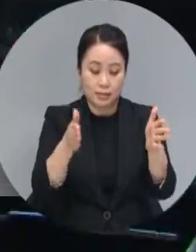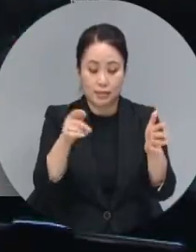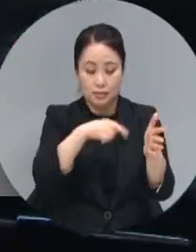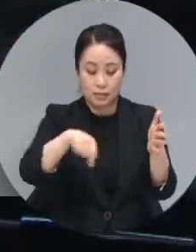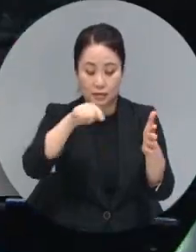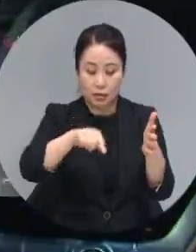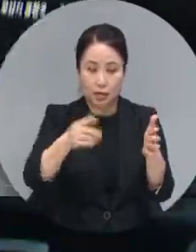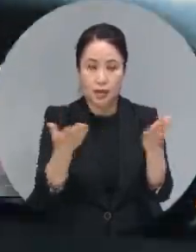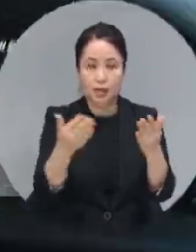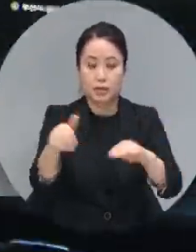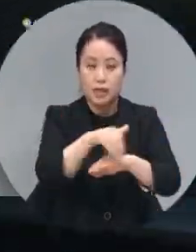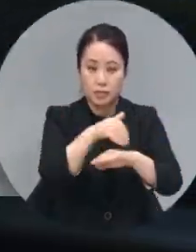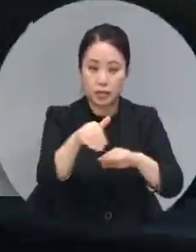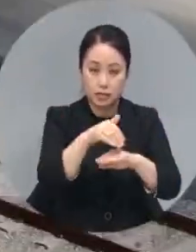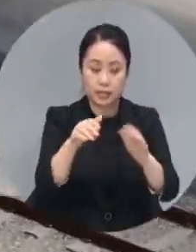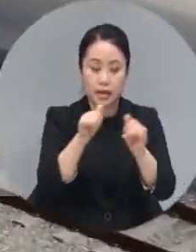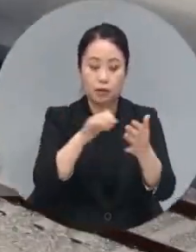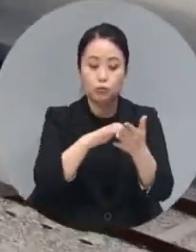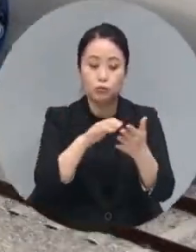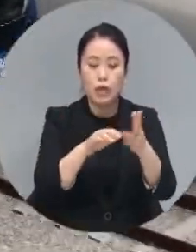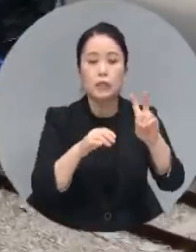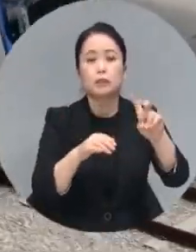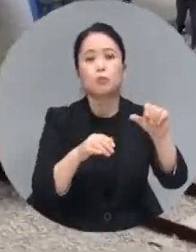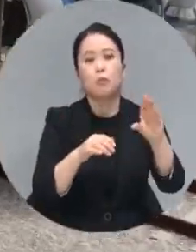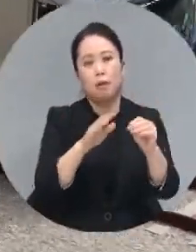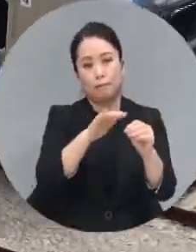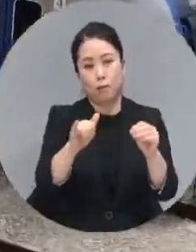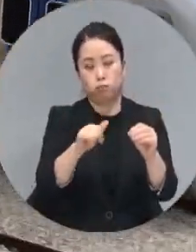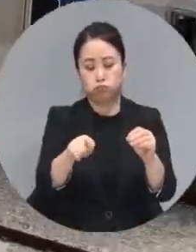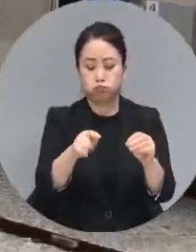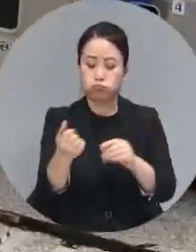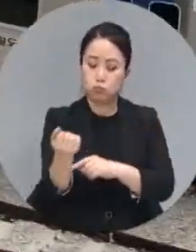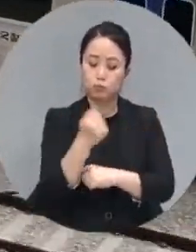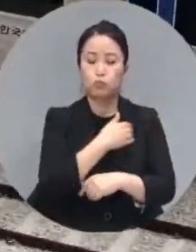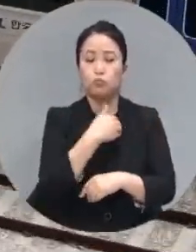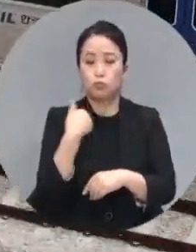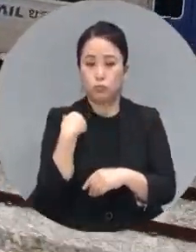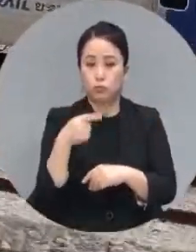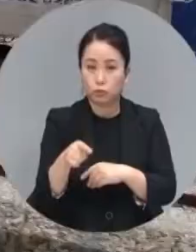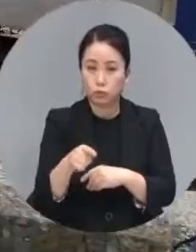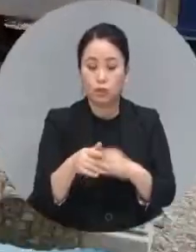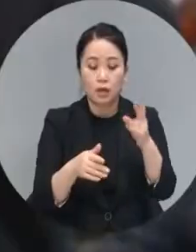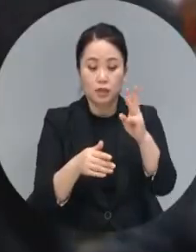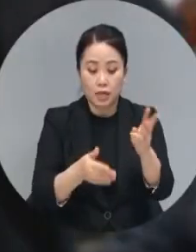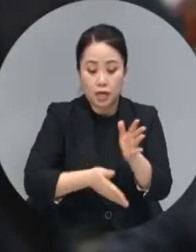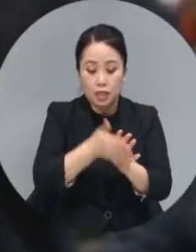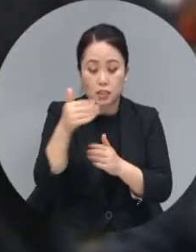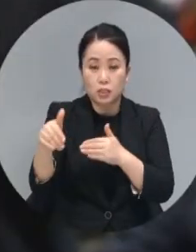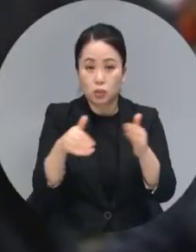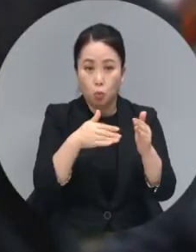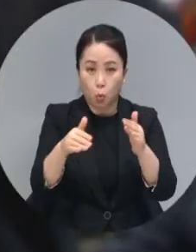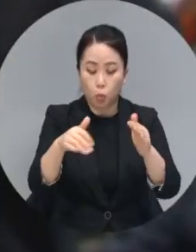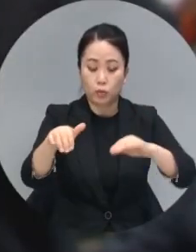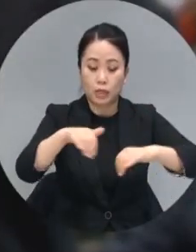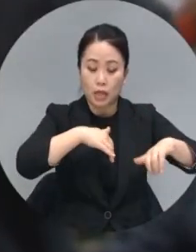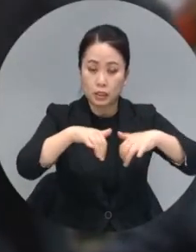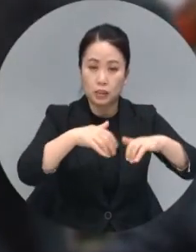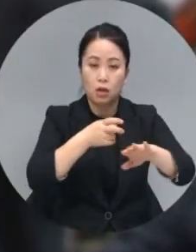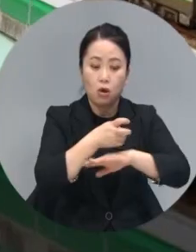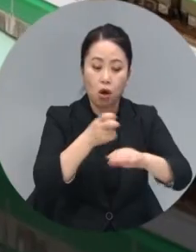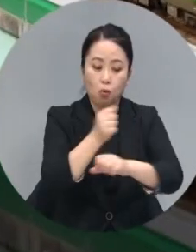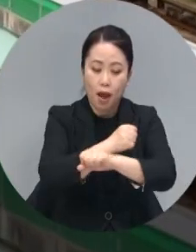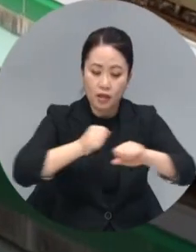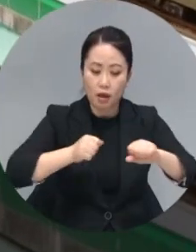내부 동력은 충분했습니다. 3개 시도를 잇는 광역교통망은 주민들이 가장 원했던 일이기도